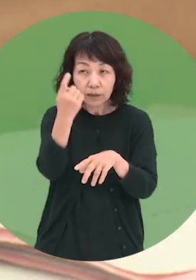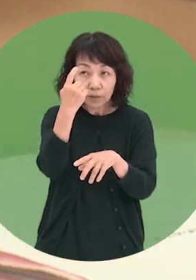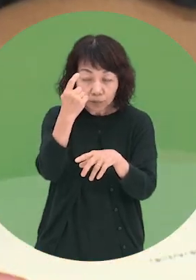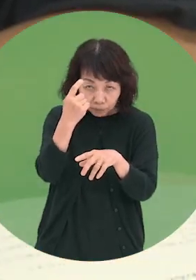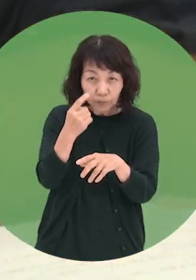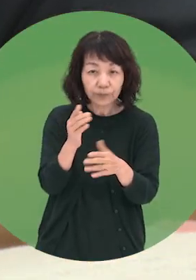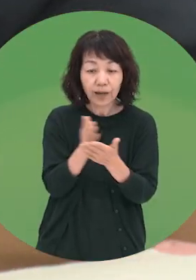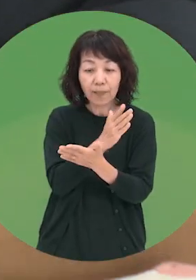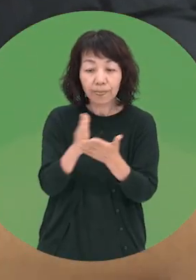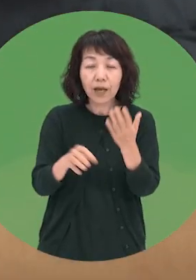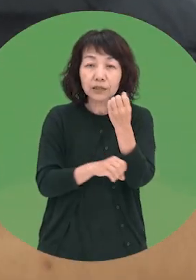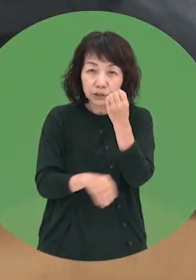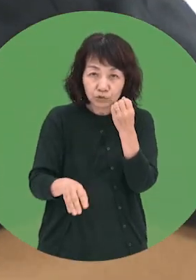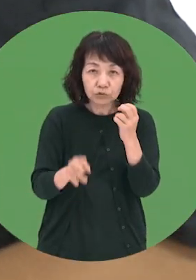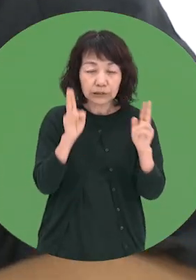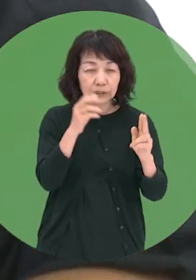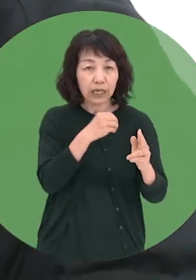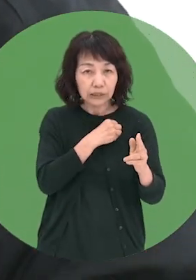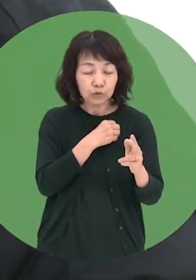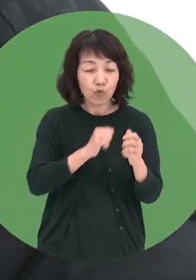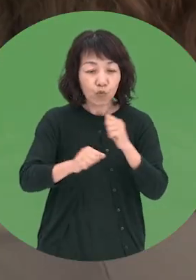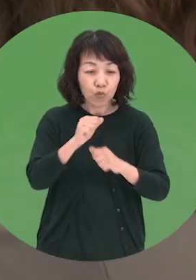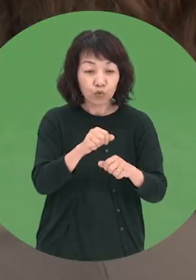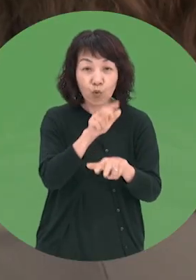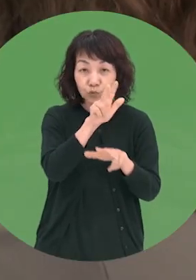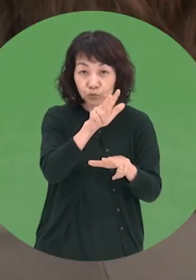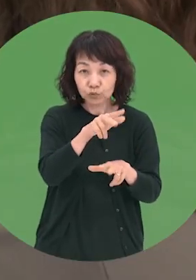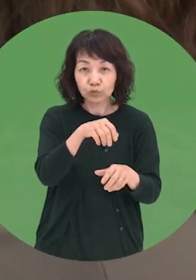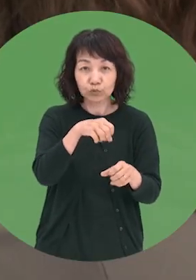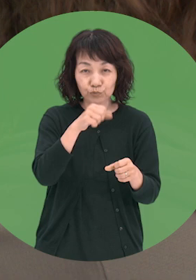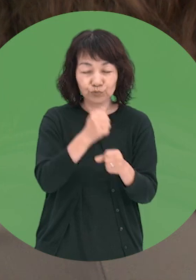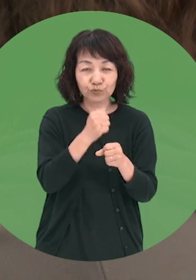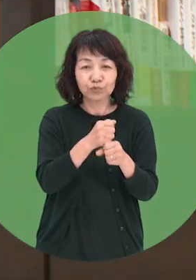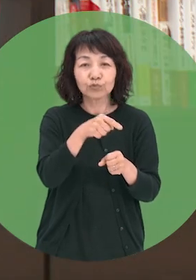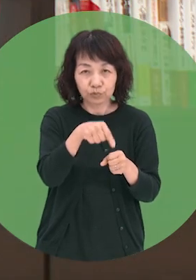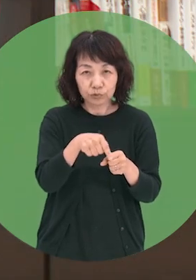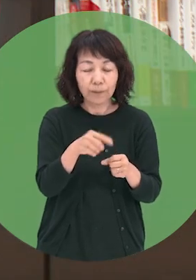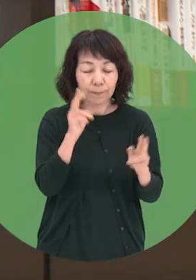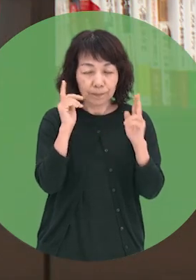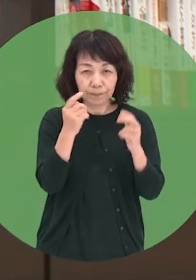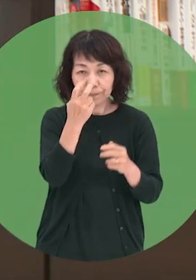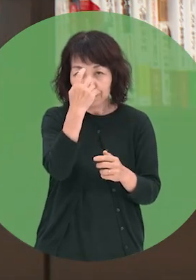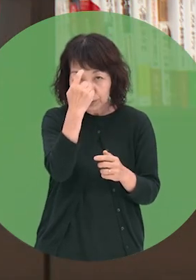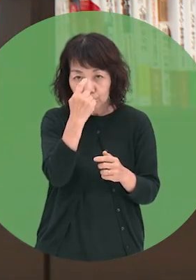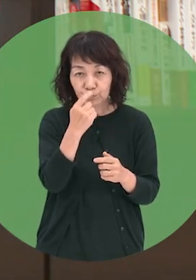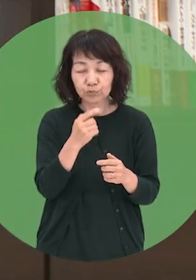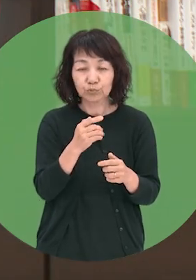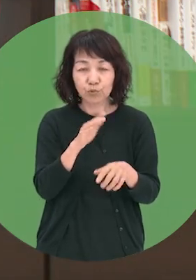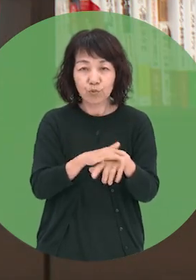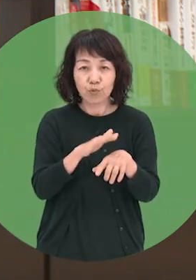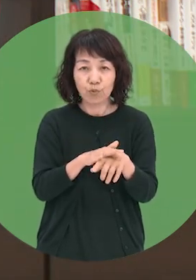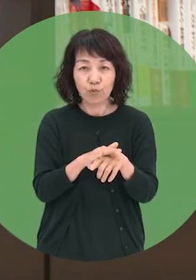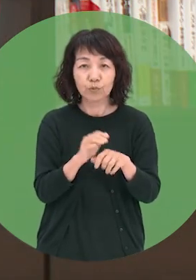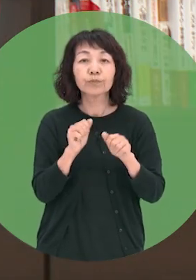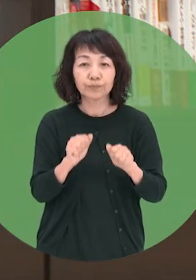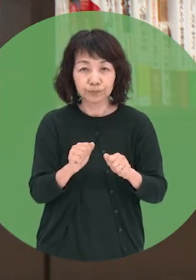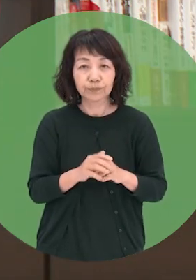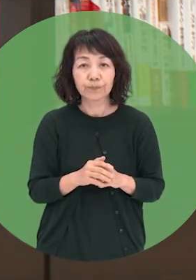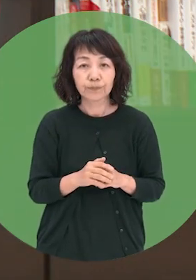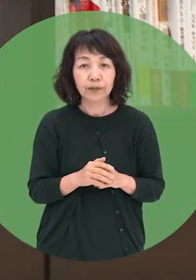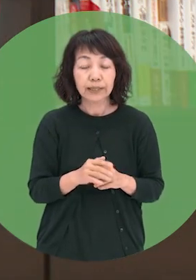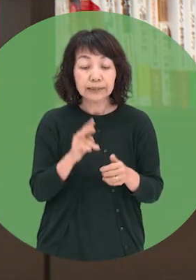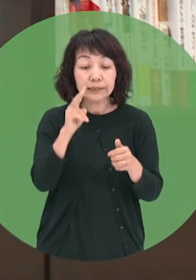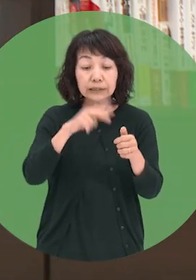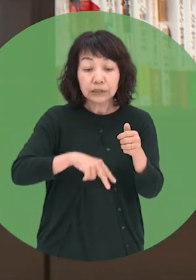員の行動規範として位置づけ学ぶ体制を作っています。認証にあたっての面談やアンケート